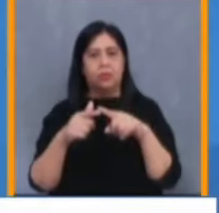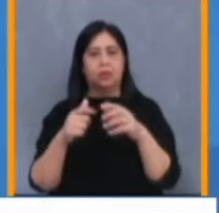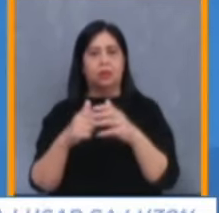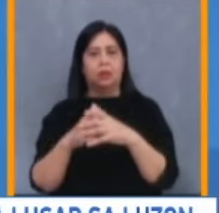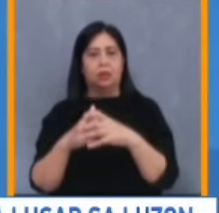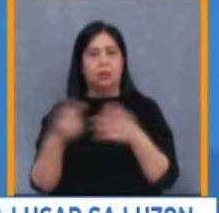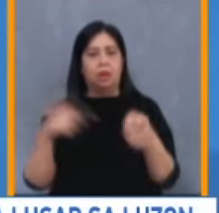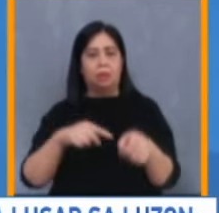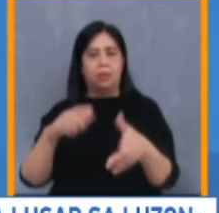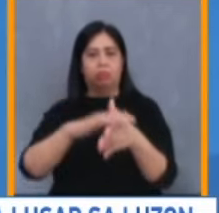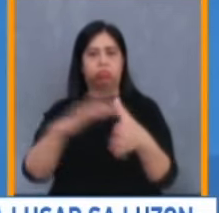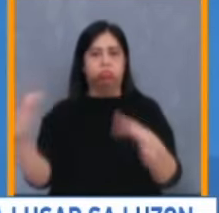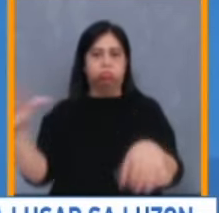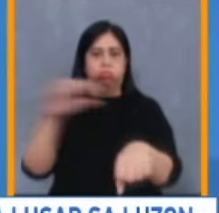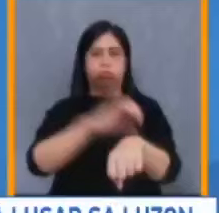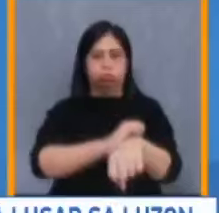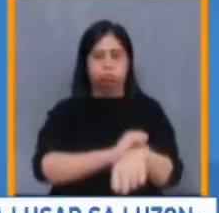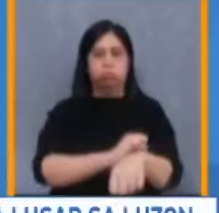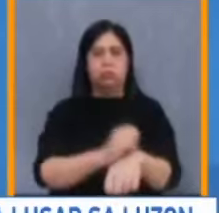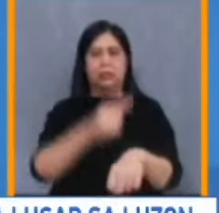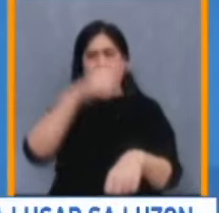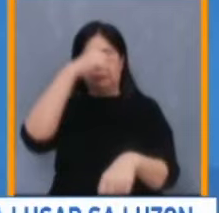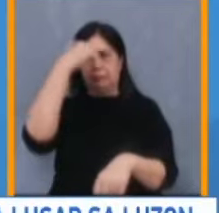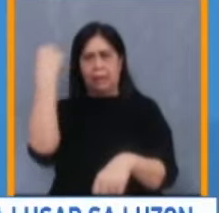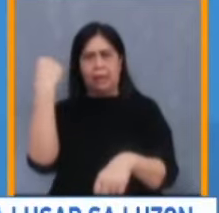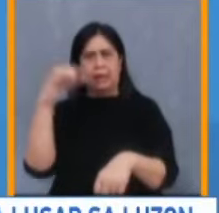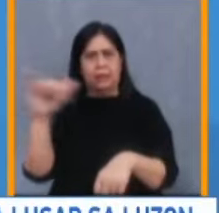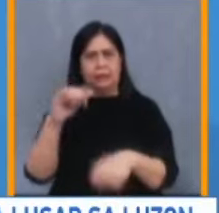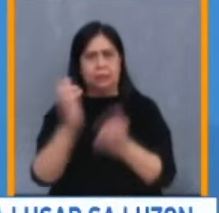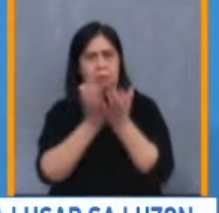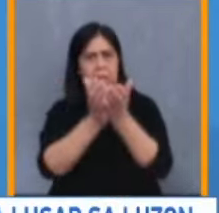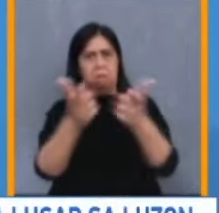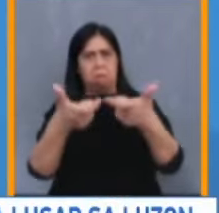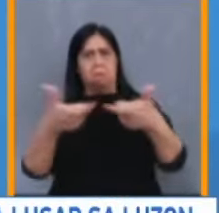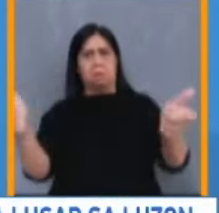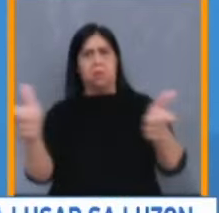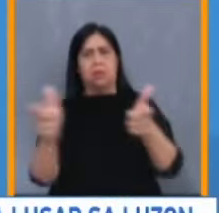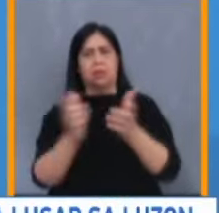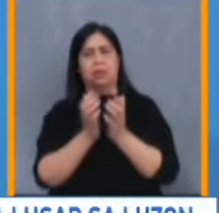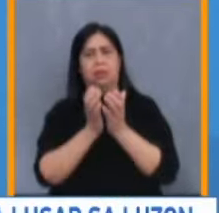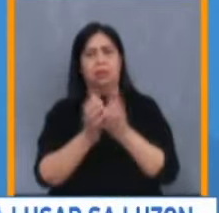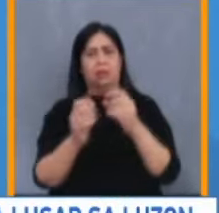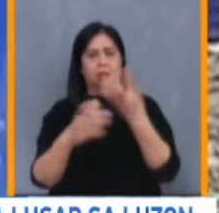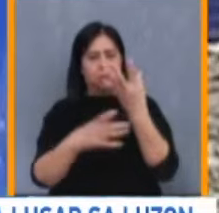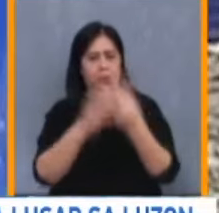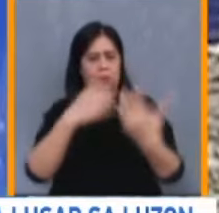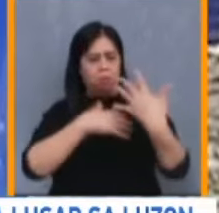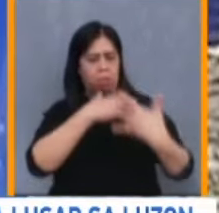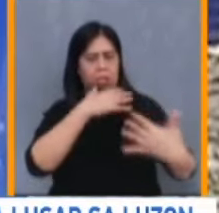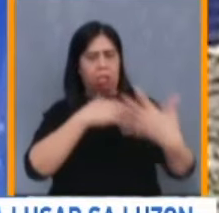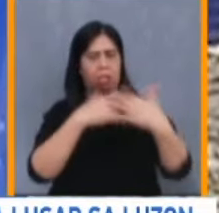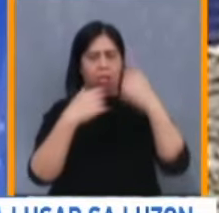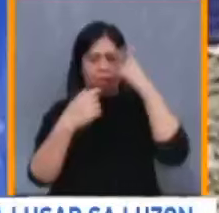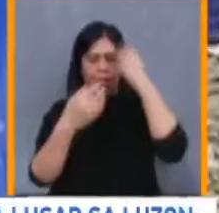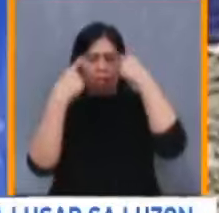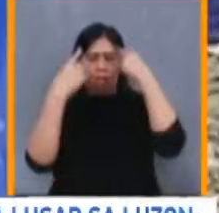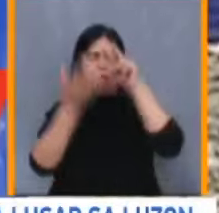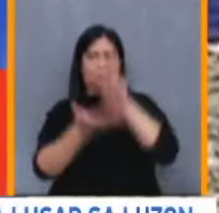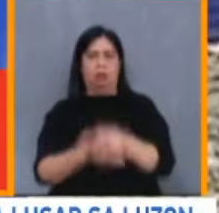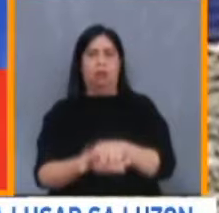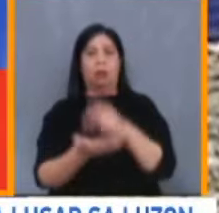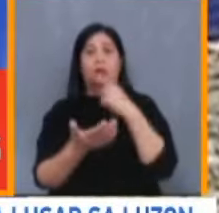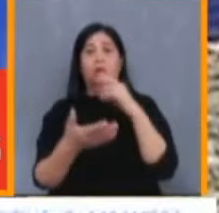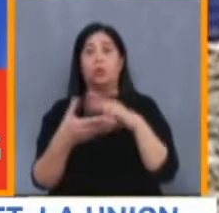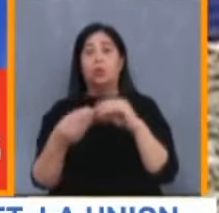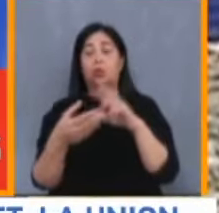May itim at kasing laki raw ng kanyang bangka ang pating. Sa dami ng dugong nawala, nawalan siya ng malay. Kwento ng mga mangingisda, hindi na